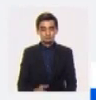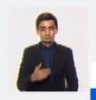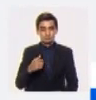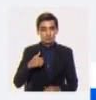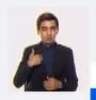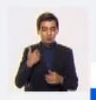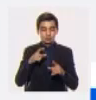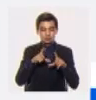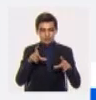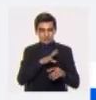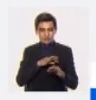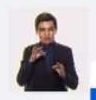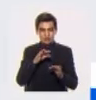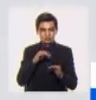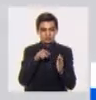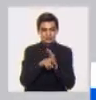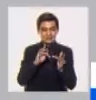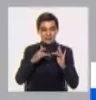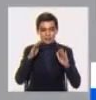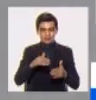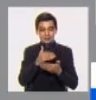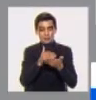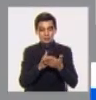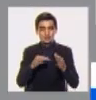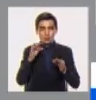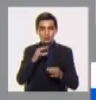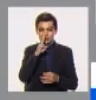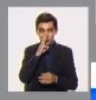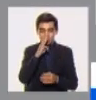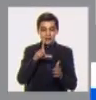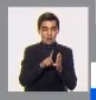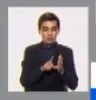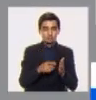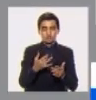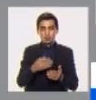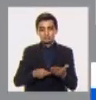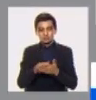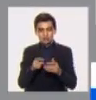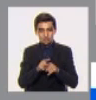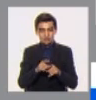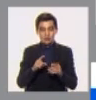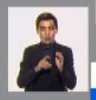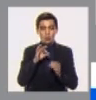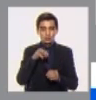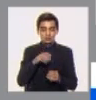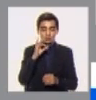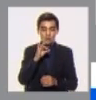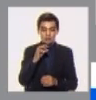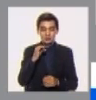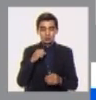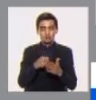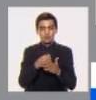Пользователи сети обсуждают таблицу возможных ставок по индивидуальному подоходному налогу. В ней вычеты начинаются от нуля и доходят